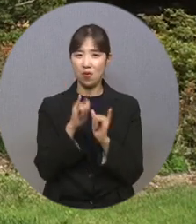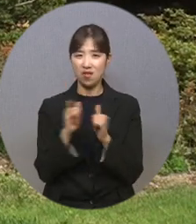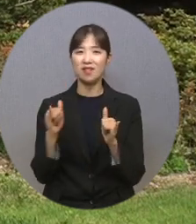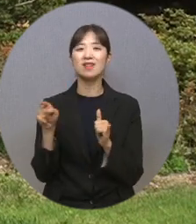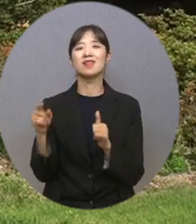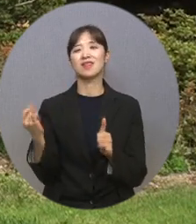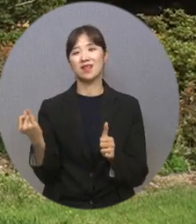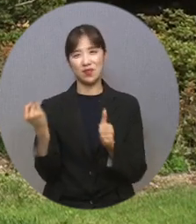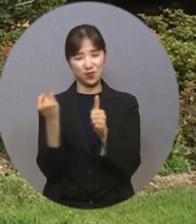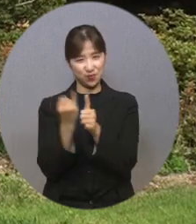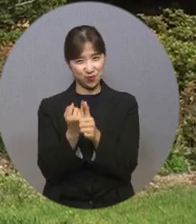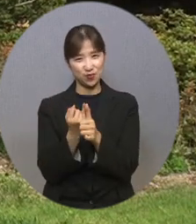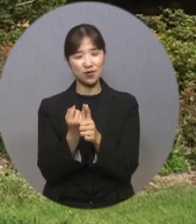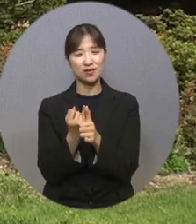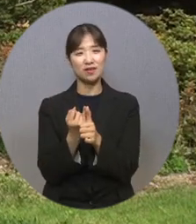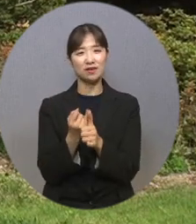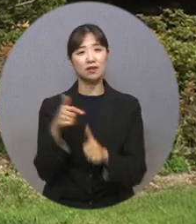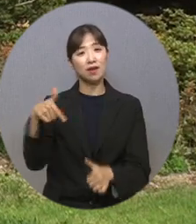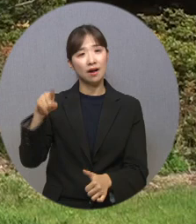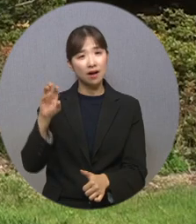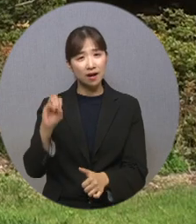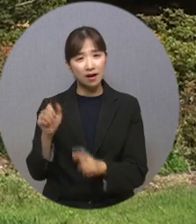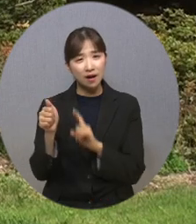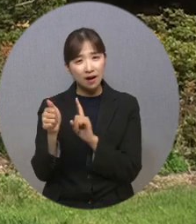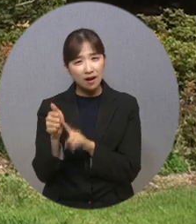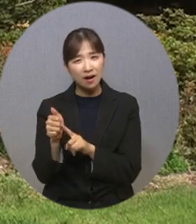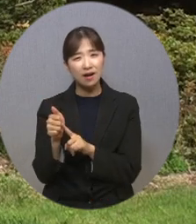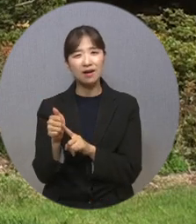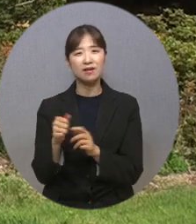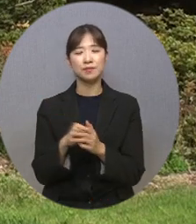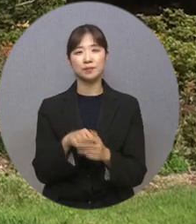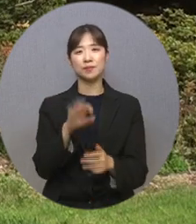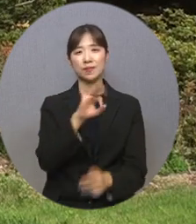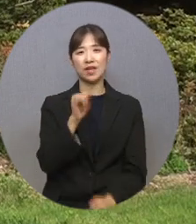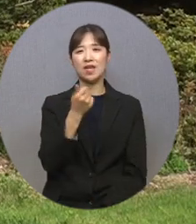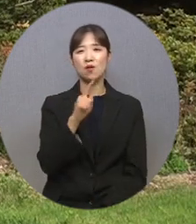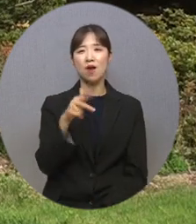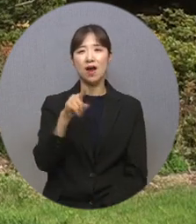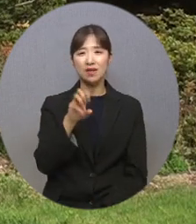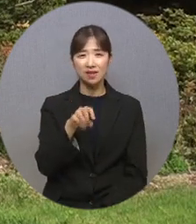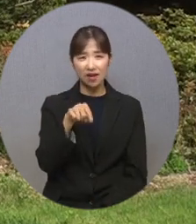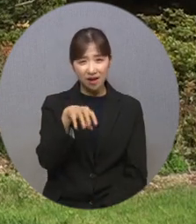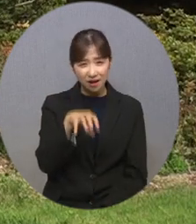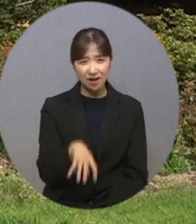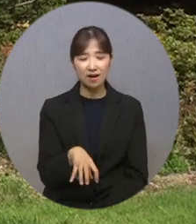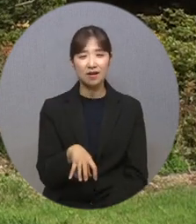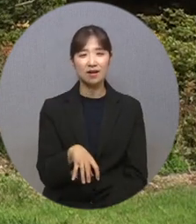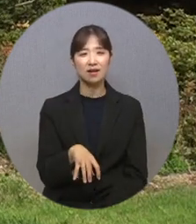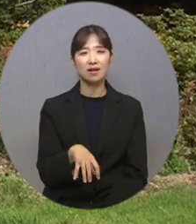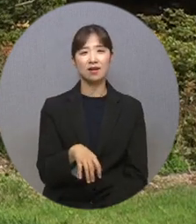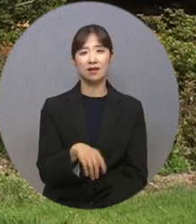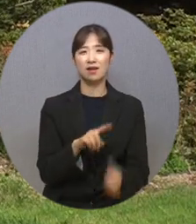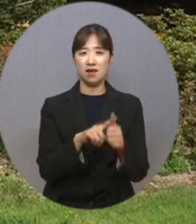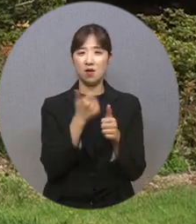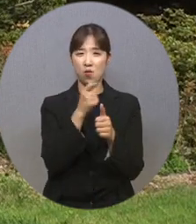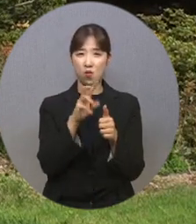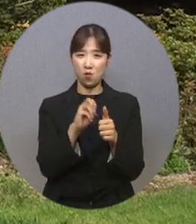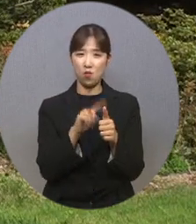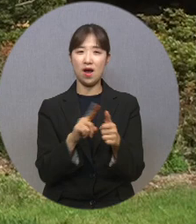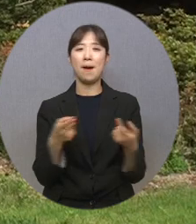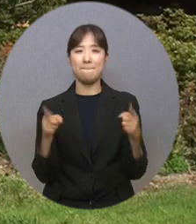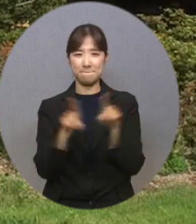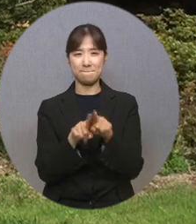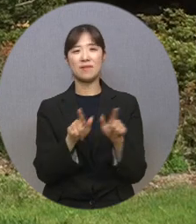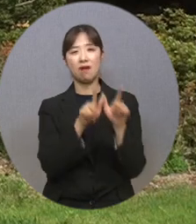결혼을 하게 되고 그런데 강익하라는 그 사람은 이화장에서 그 황원서 씨와 살면서